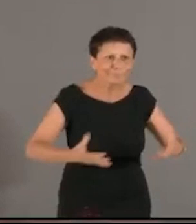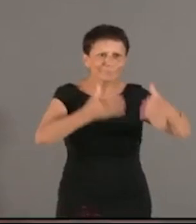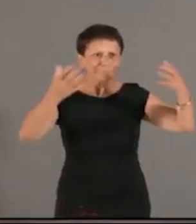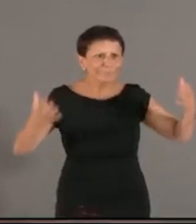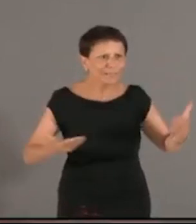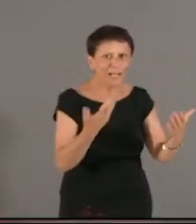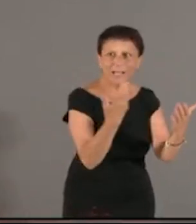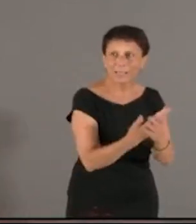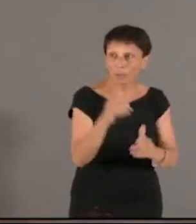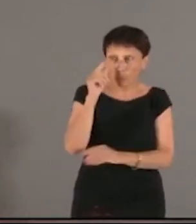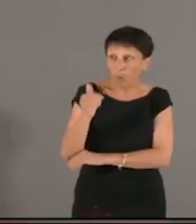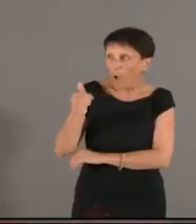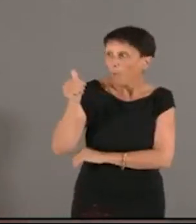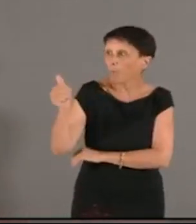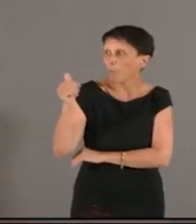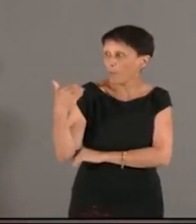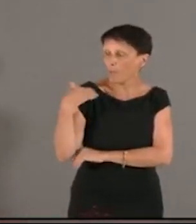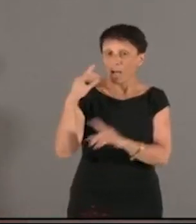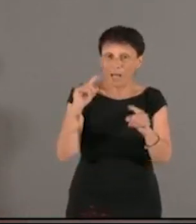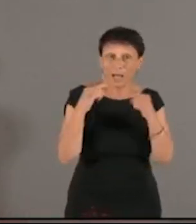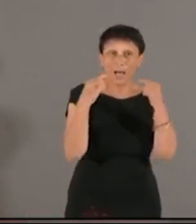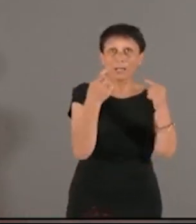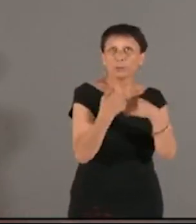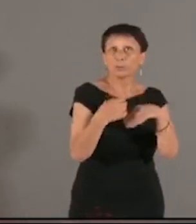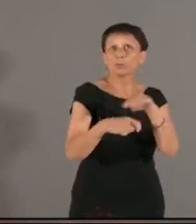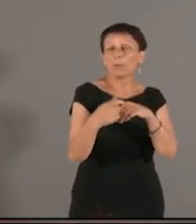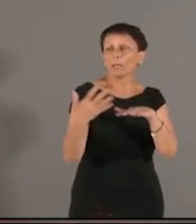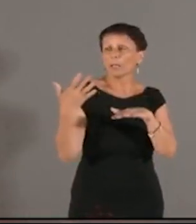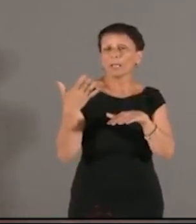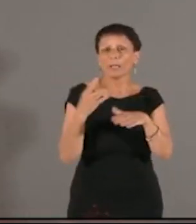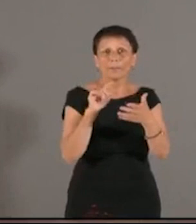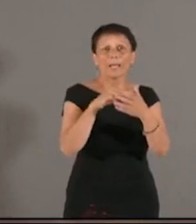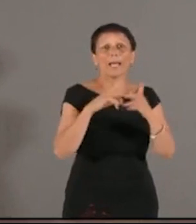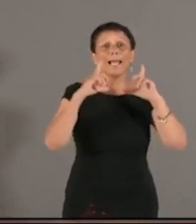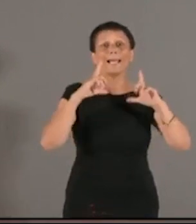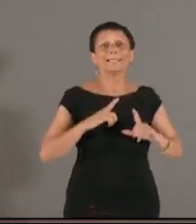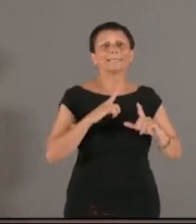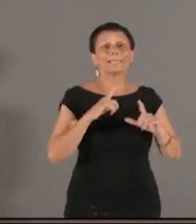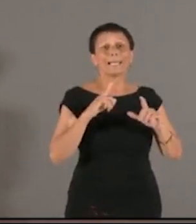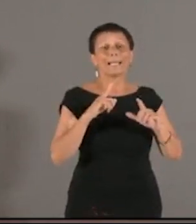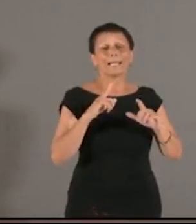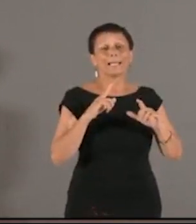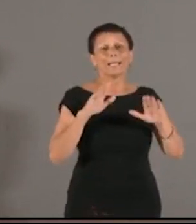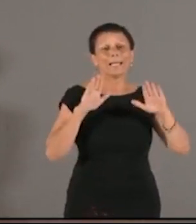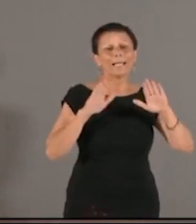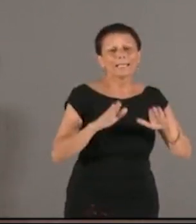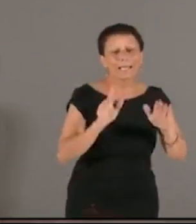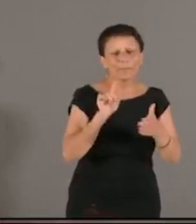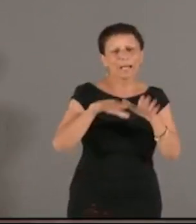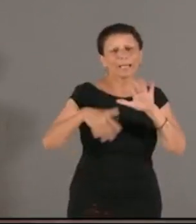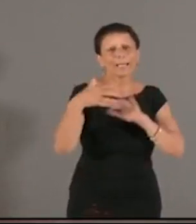vous-même visité il y a quelques jours, quelques semaines, le lycée islamique dans le 15e arrondissement qui